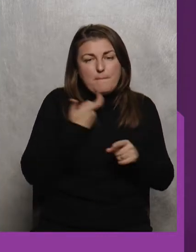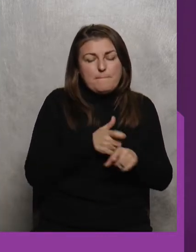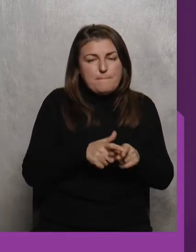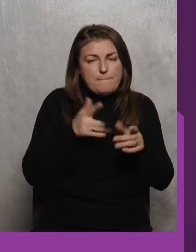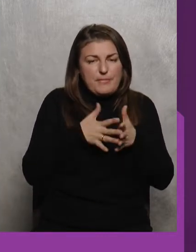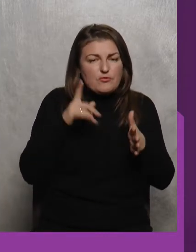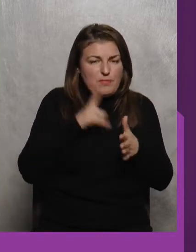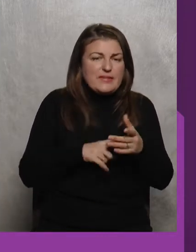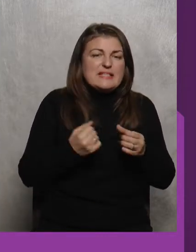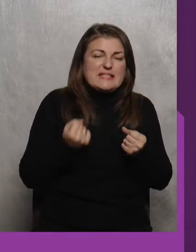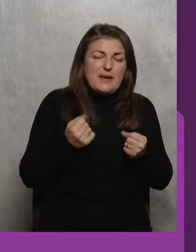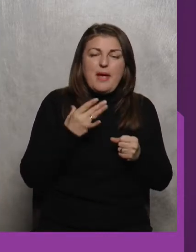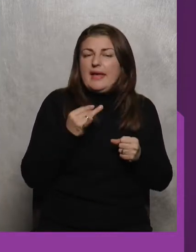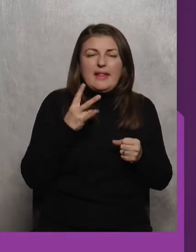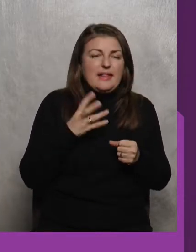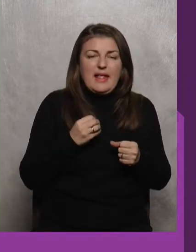більш впевнено стримав і